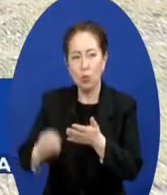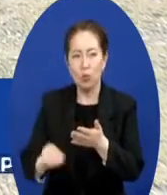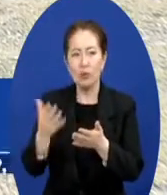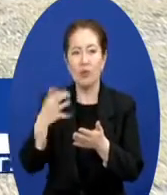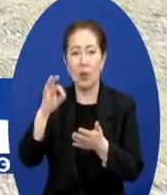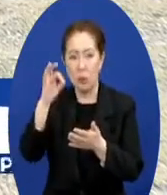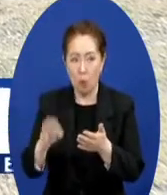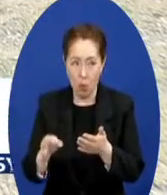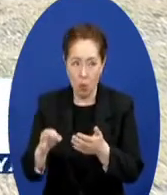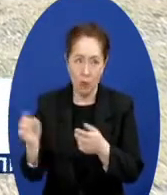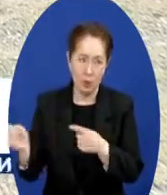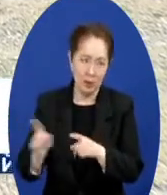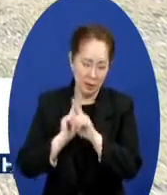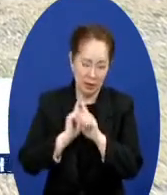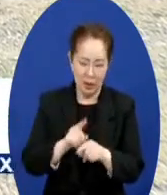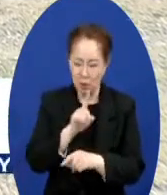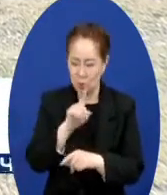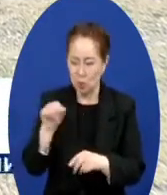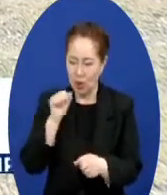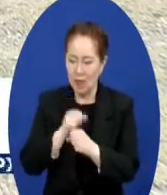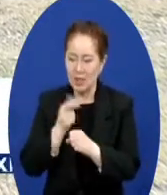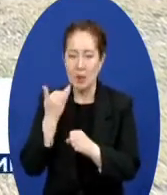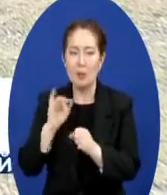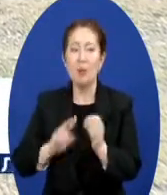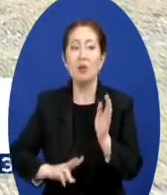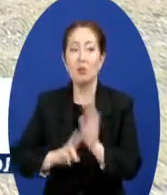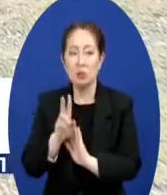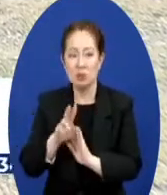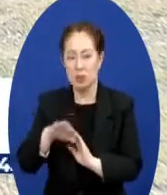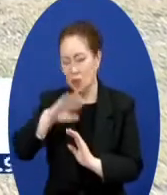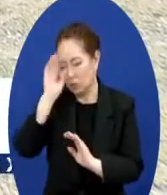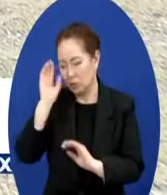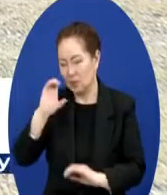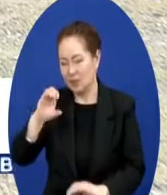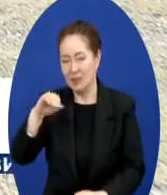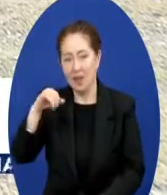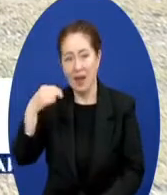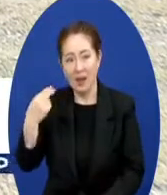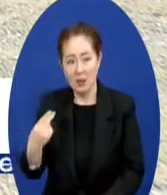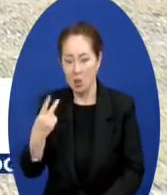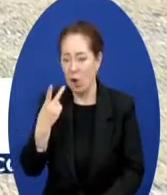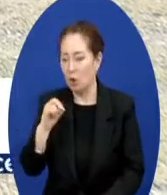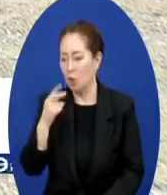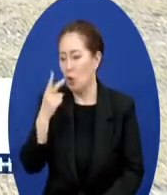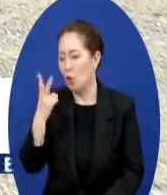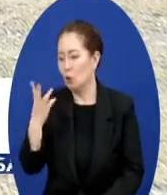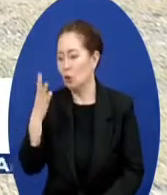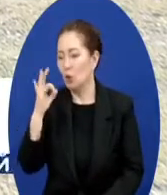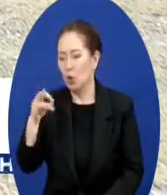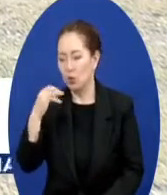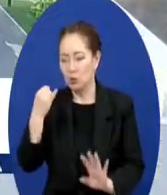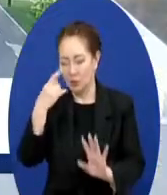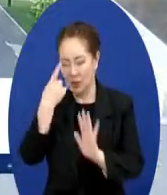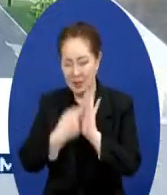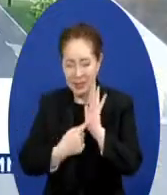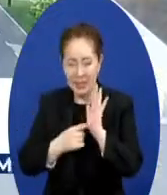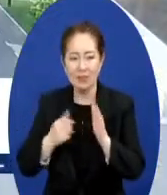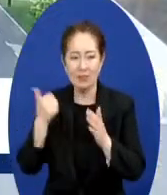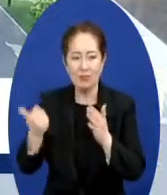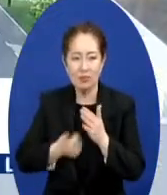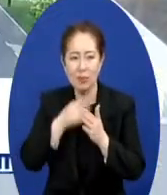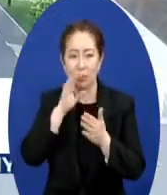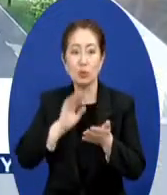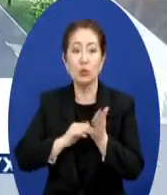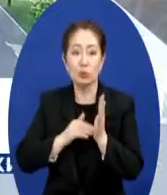гэсэн тооцоол байна. За үүний дагаад 100 гаруй ажлын байр шинээр бий болох юм. Нийтдээ дулааны станц 2024 оны 6 дугаар сард бүрэн ашиглалтанд орохоор төлөвлөж